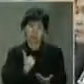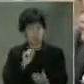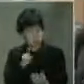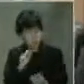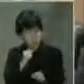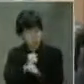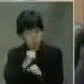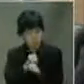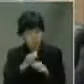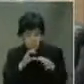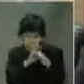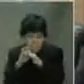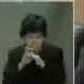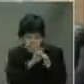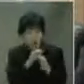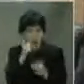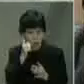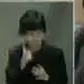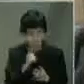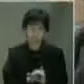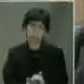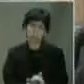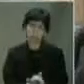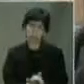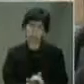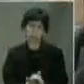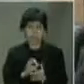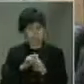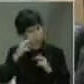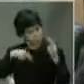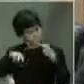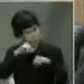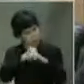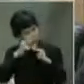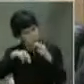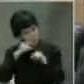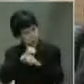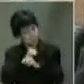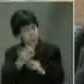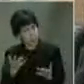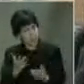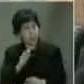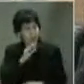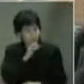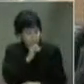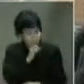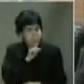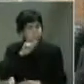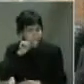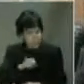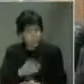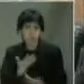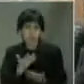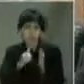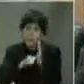ให้ประชุมเฉพาะผู้เกี่ยวข้องแต่เรื่องที่พิจารณานั้นต้องเป็นความลับเช่นขึ้น